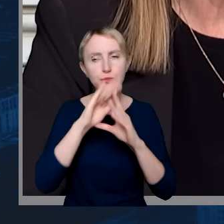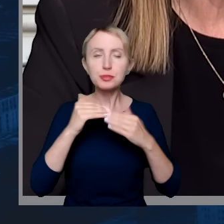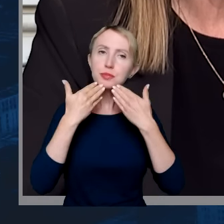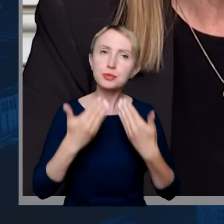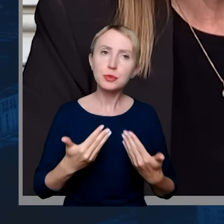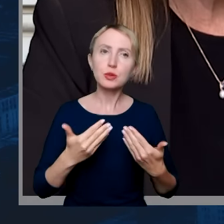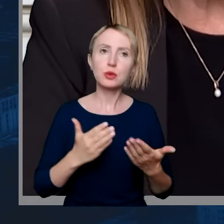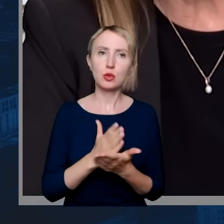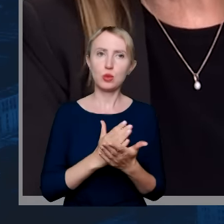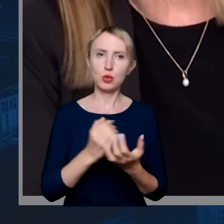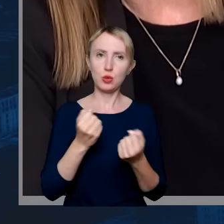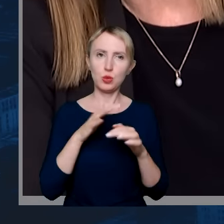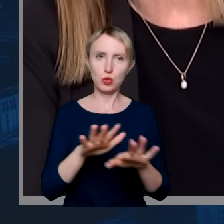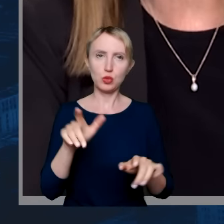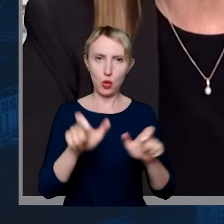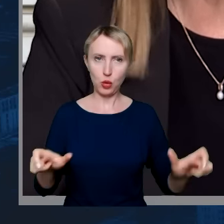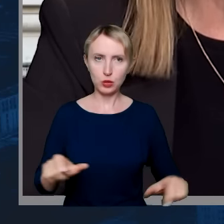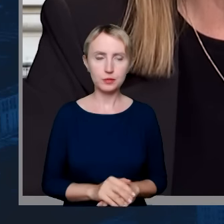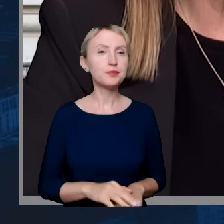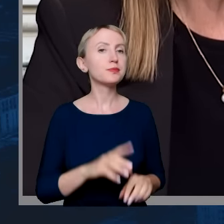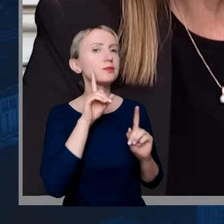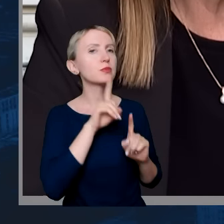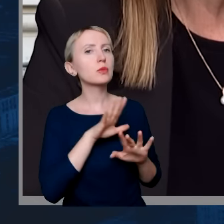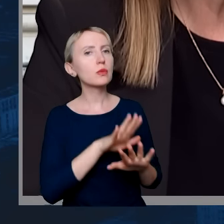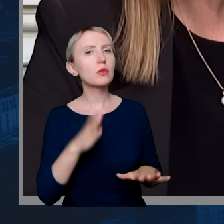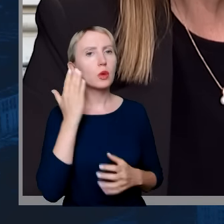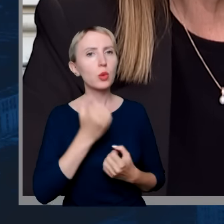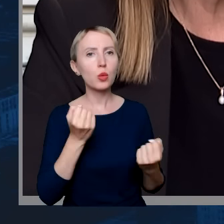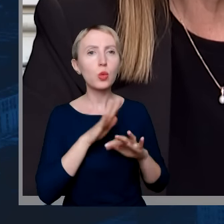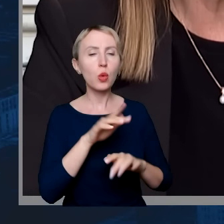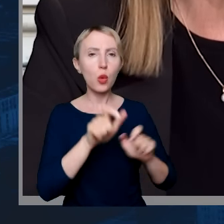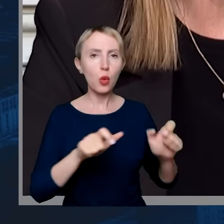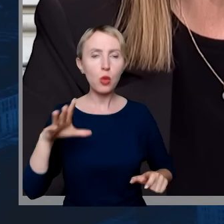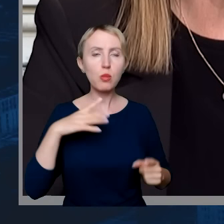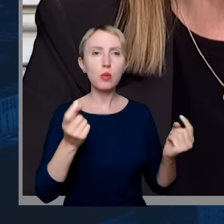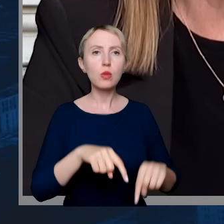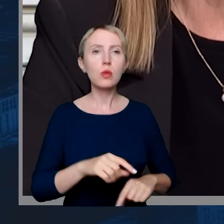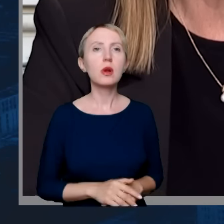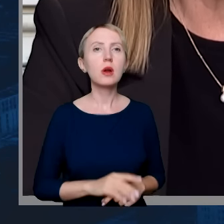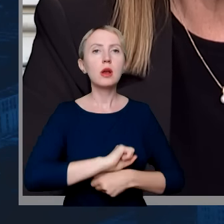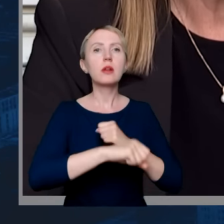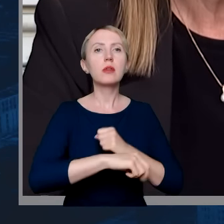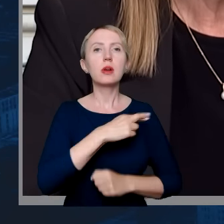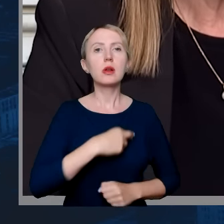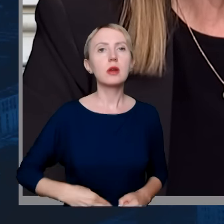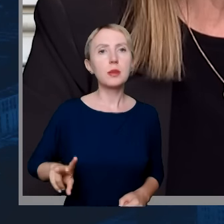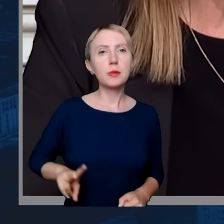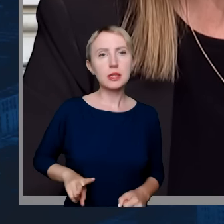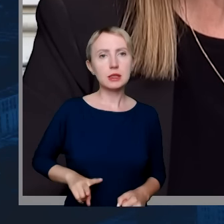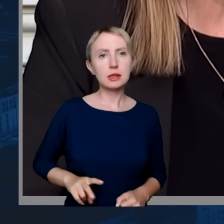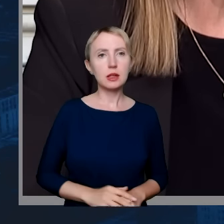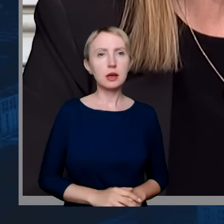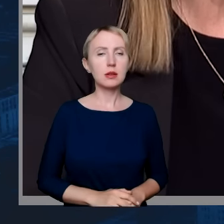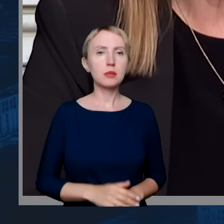była ogromna. Rzeczywiście ogromna. Dodam, że był również wicepremier, minister